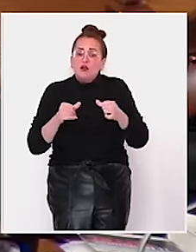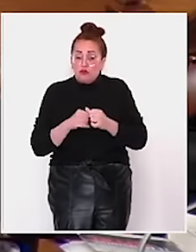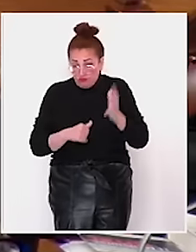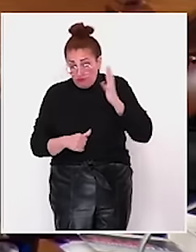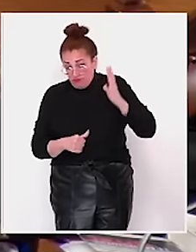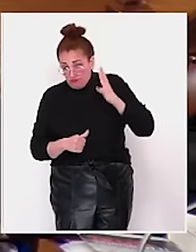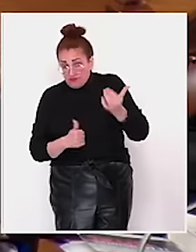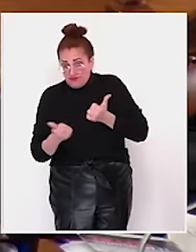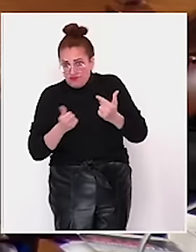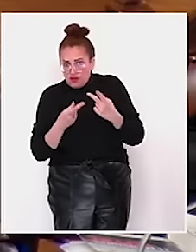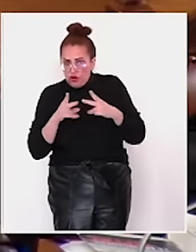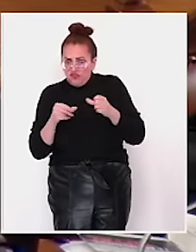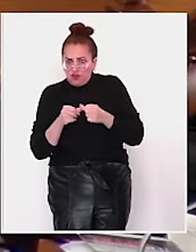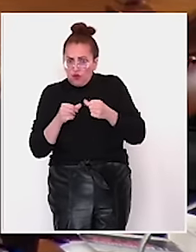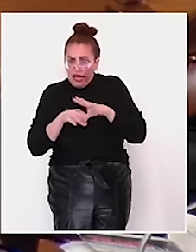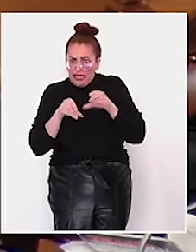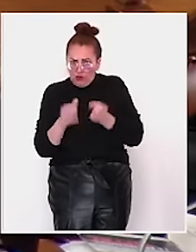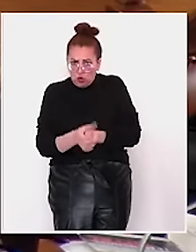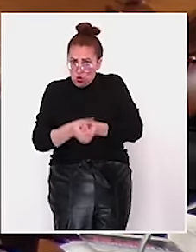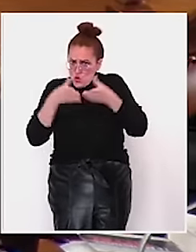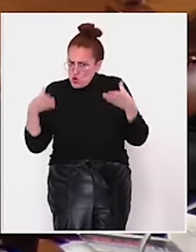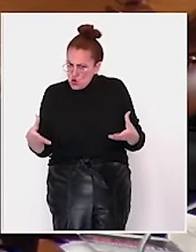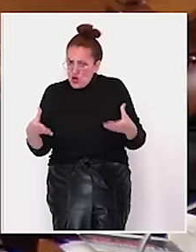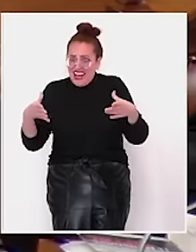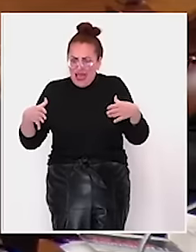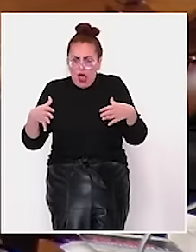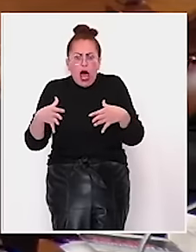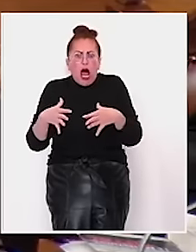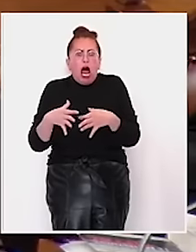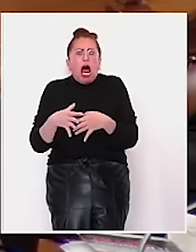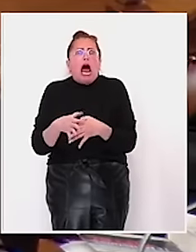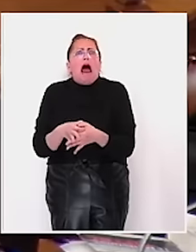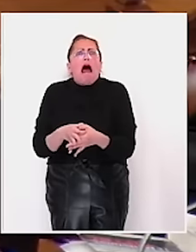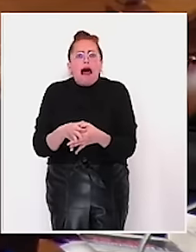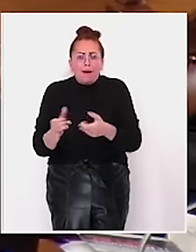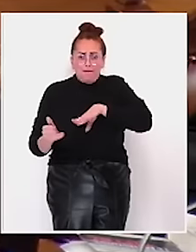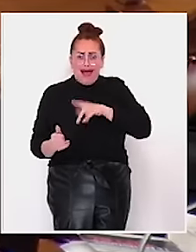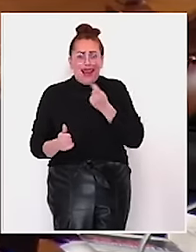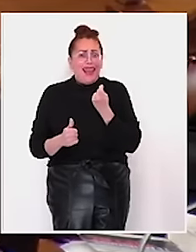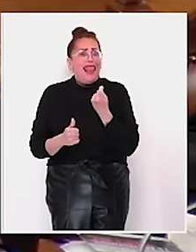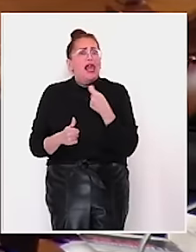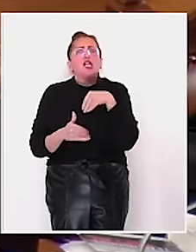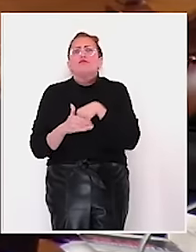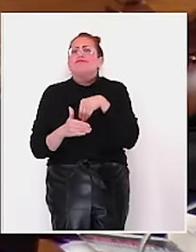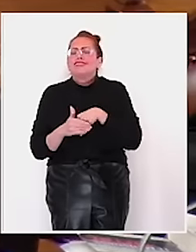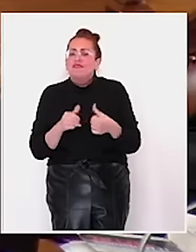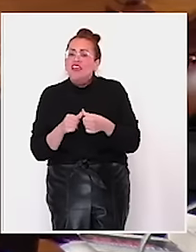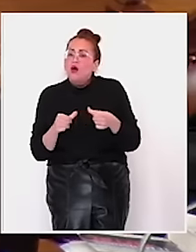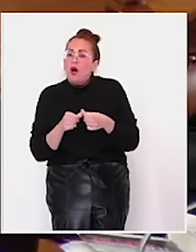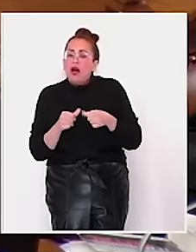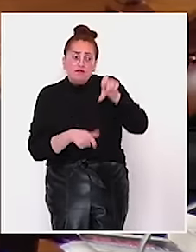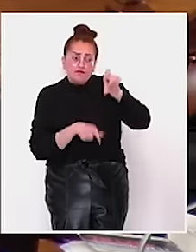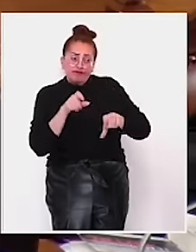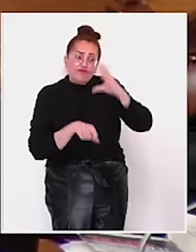les services publics avaient plus de monde, plus d'effectifs. Et là, aujourd'hui, on sait que partout c'est ric-rac, et l'apprenti comme le service civique. Eh